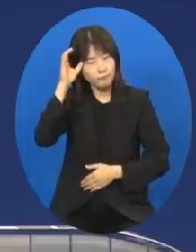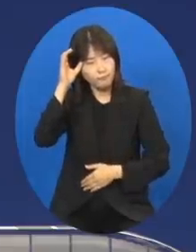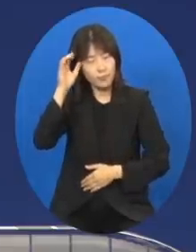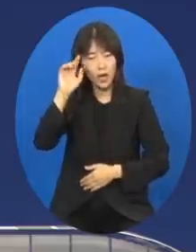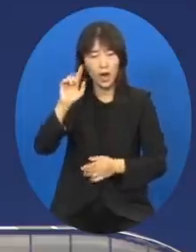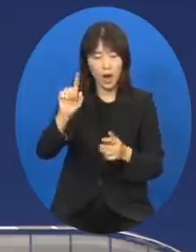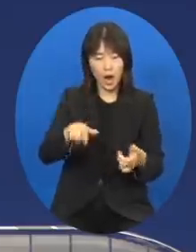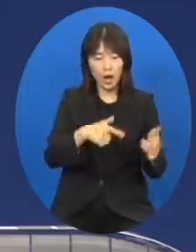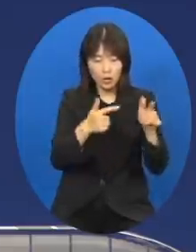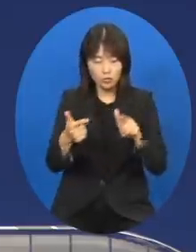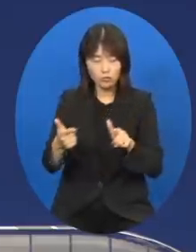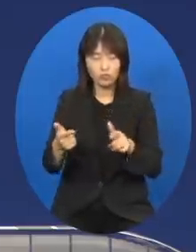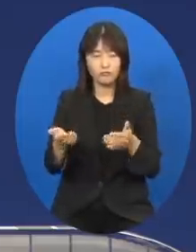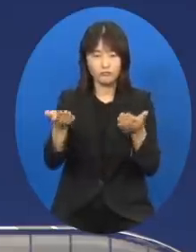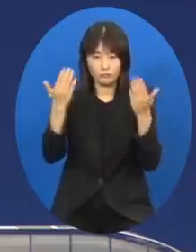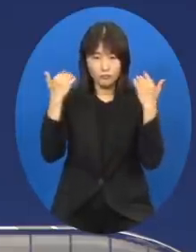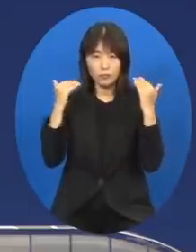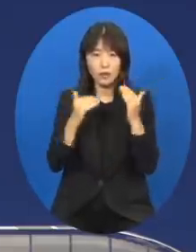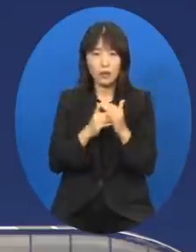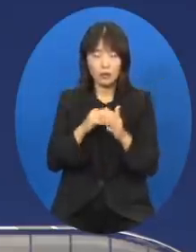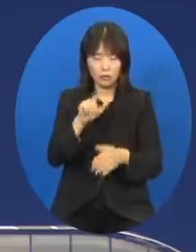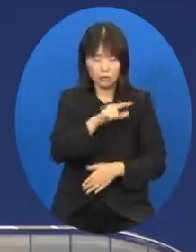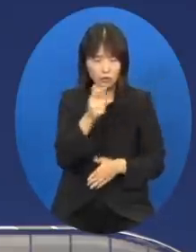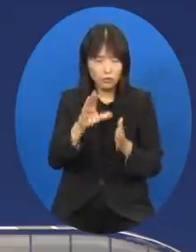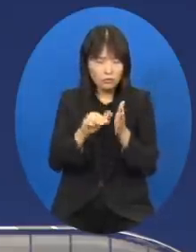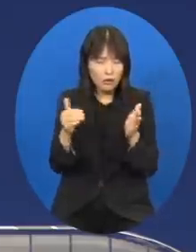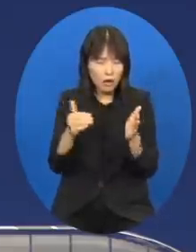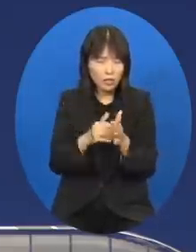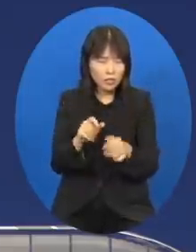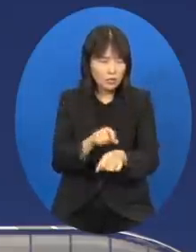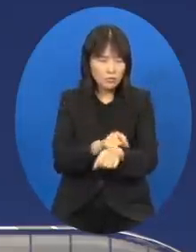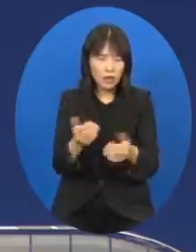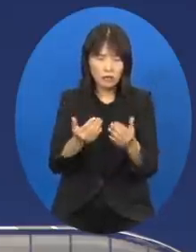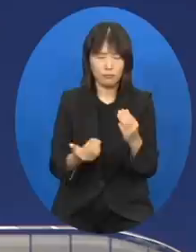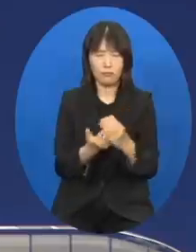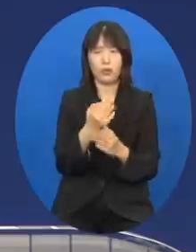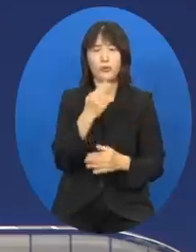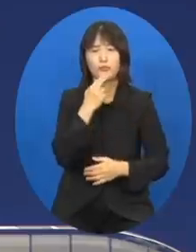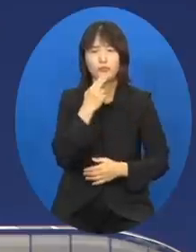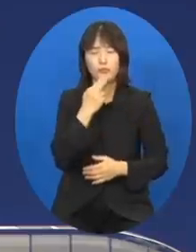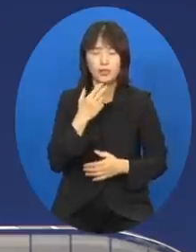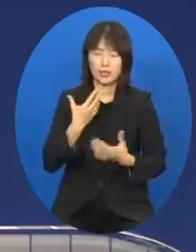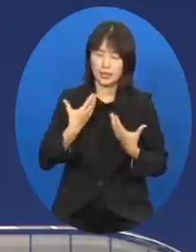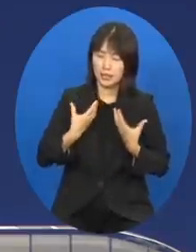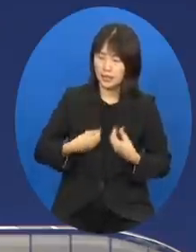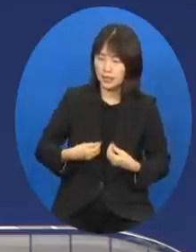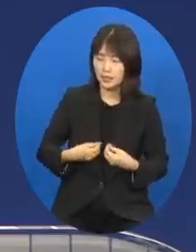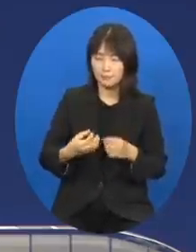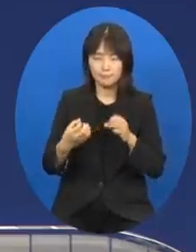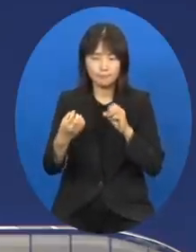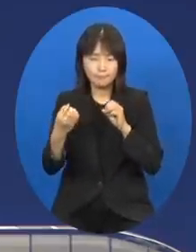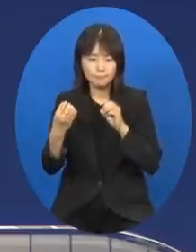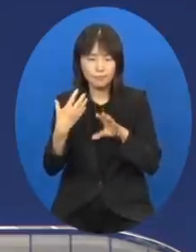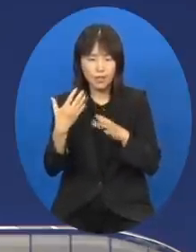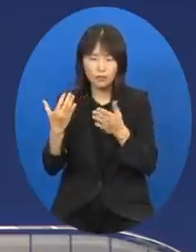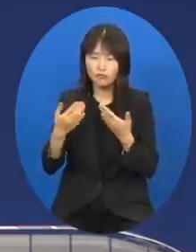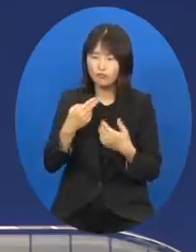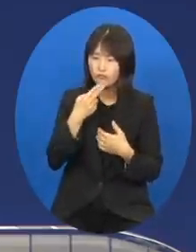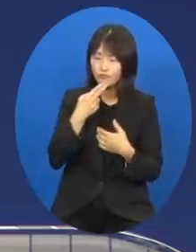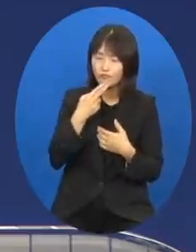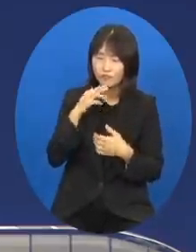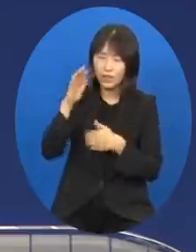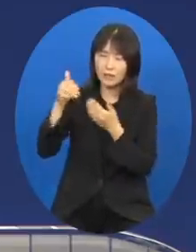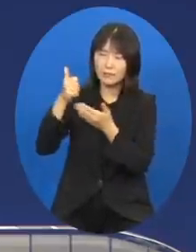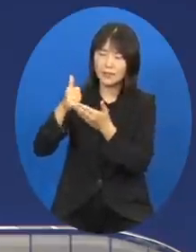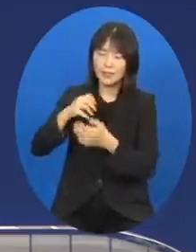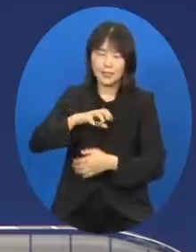보냈는데 저녁 때까지 특별히 기뻐할 일이 생기지 않았습니다. 실망도 되고 응답해 주지 않으시는